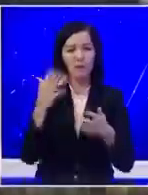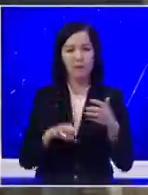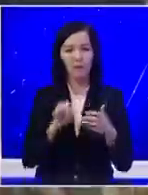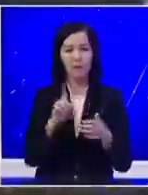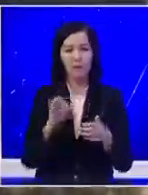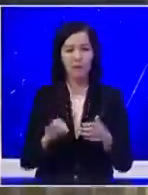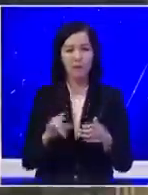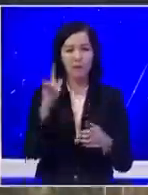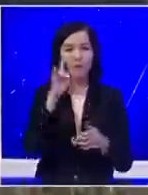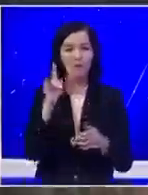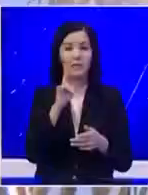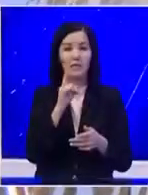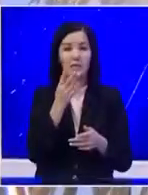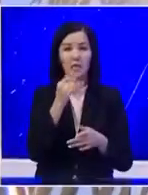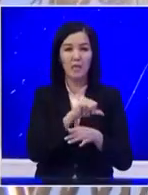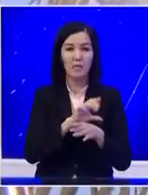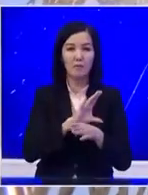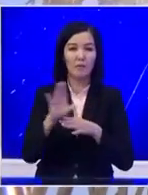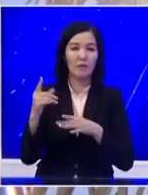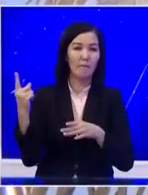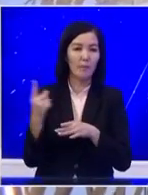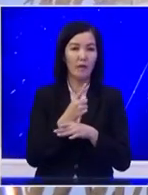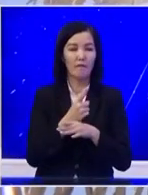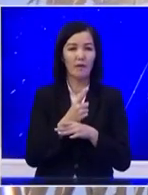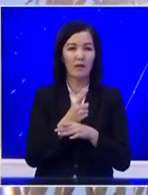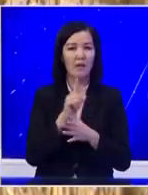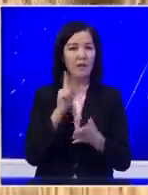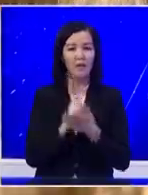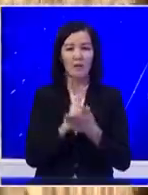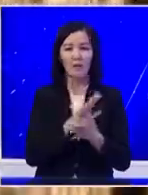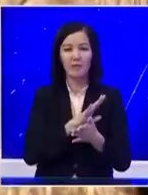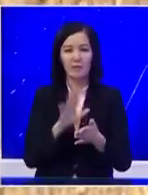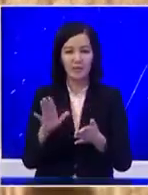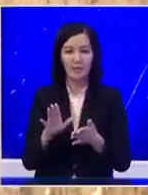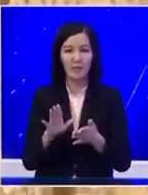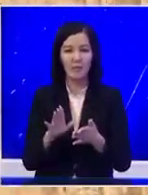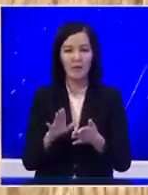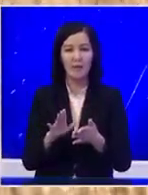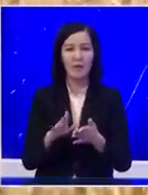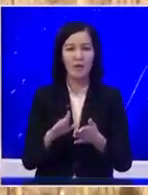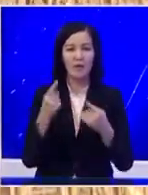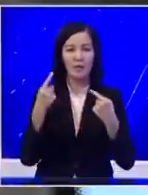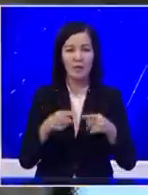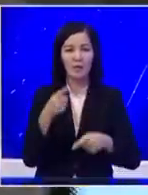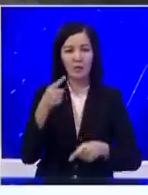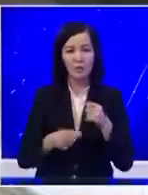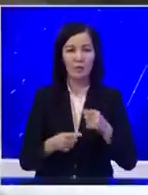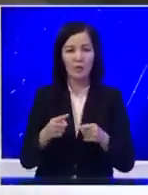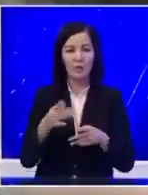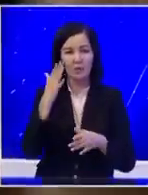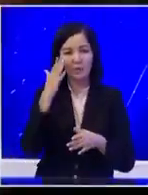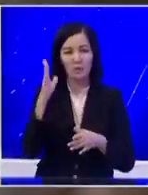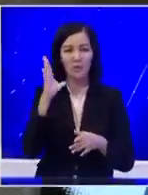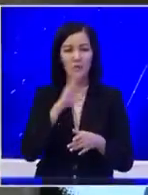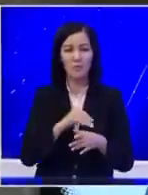Азию. Казахстанские экспортеры впервые показали себя необязательными партнерами, и это ударило по их конкурентоспособности, считает